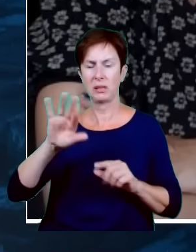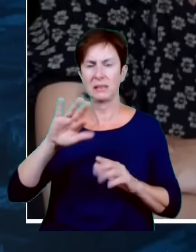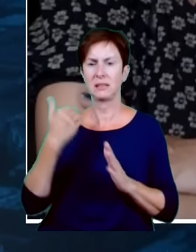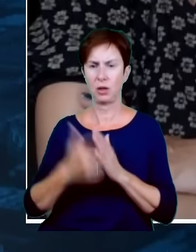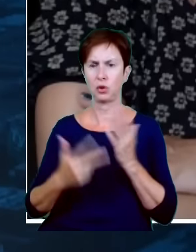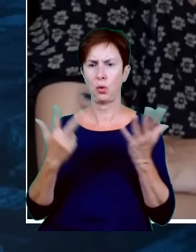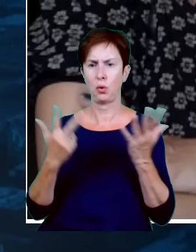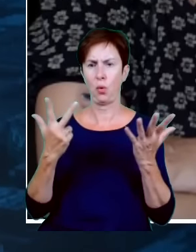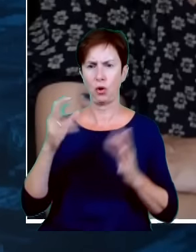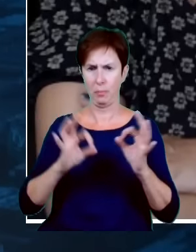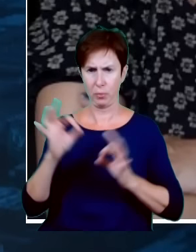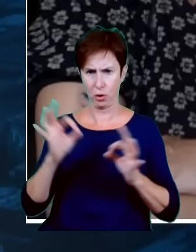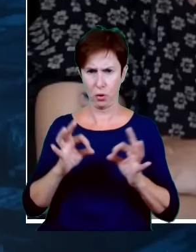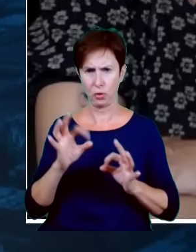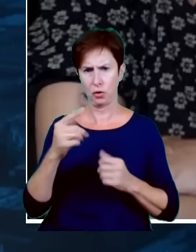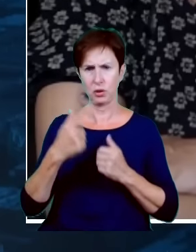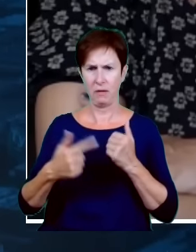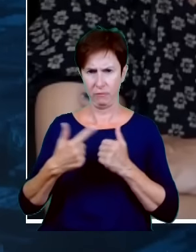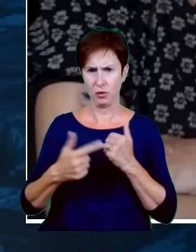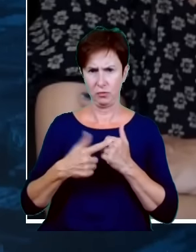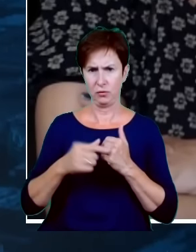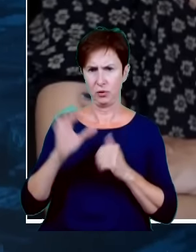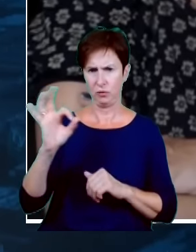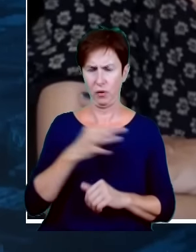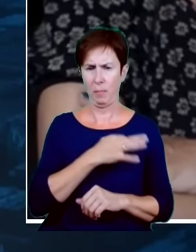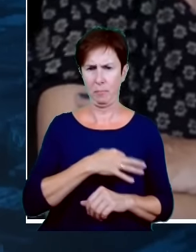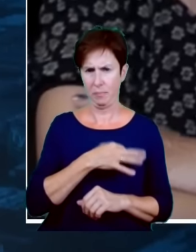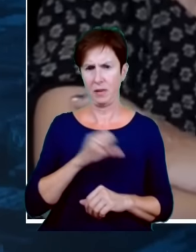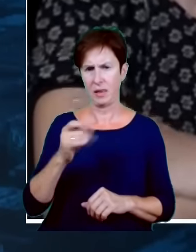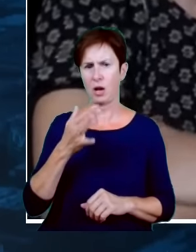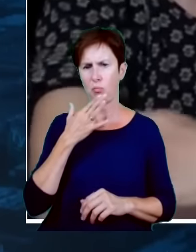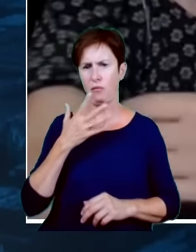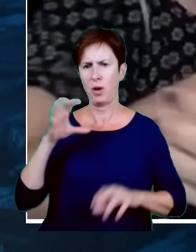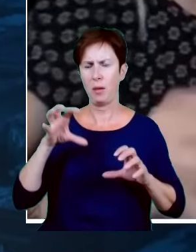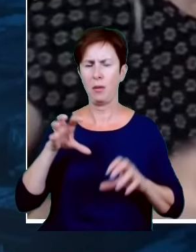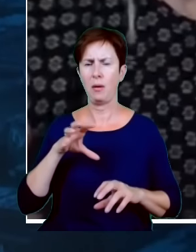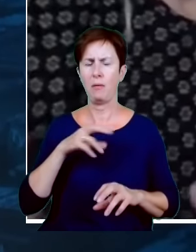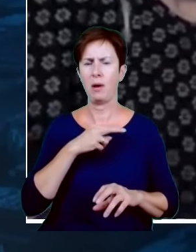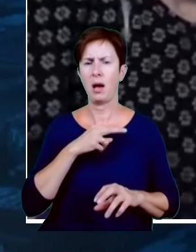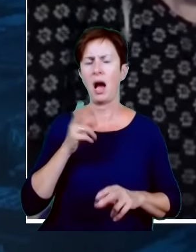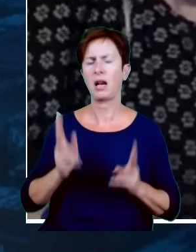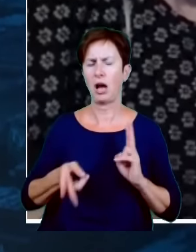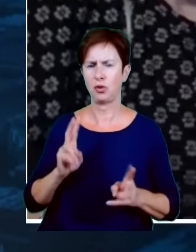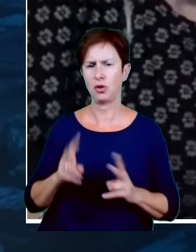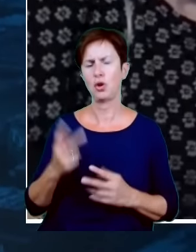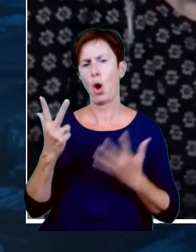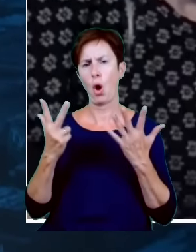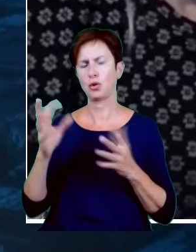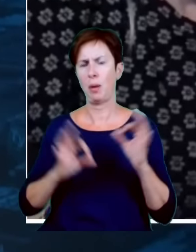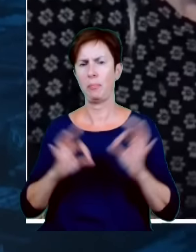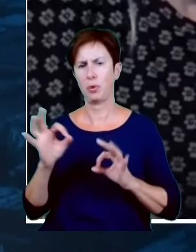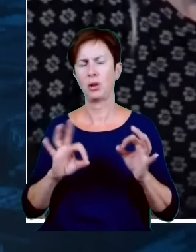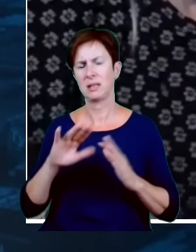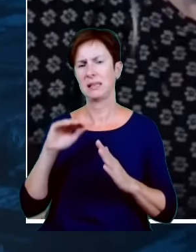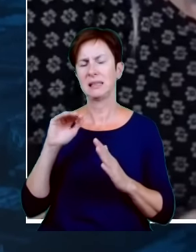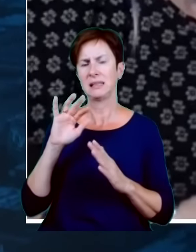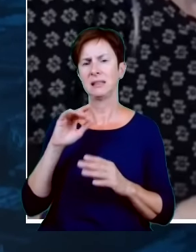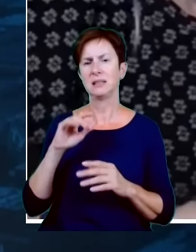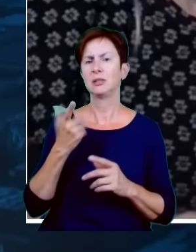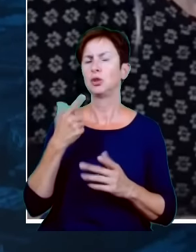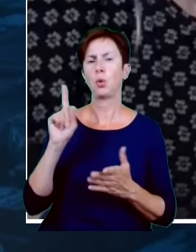wyborców A to są wyliczenia waszej formacji Zresztą o tym mówił sam premier Kaczyński że te 8 to jest taka taka liczba utraconych wyborców których nie